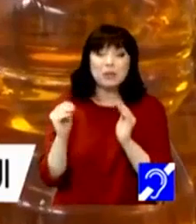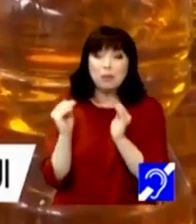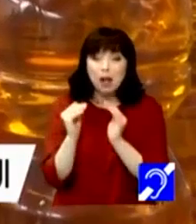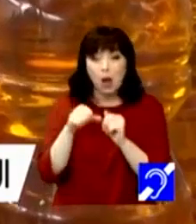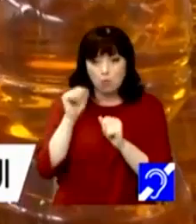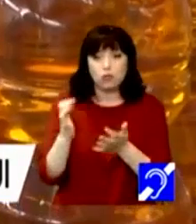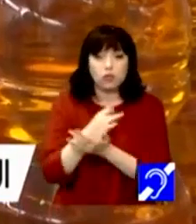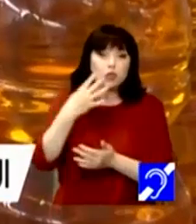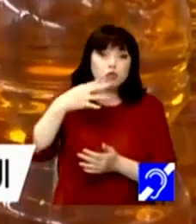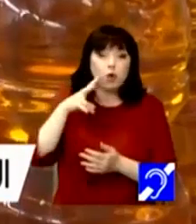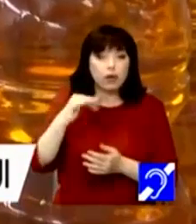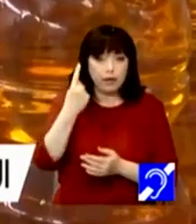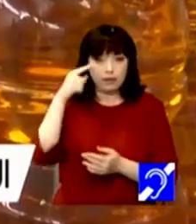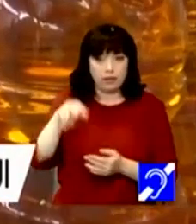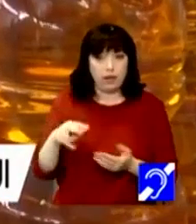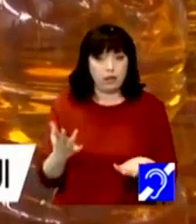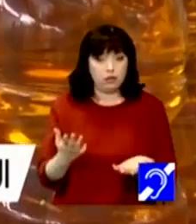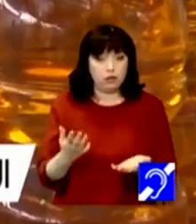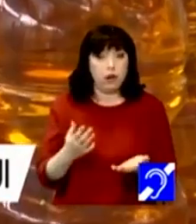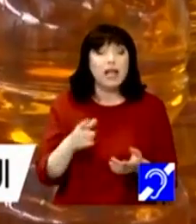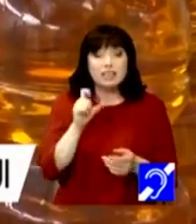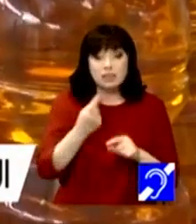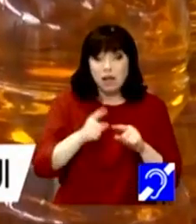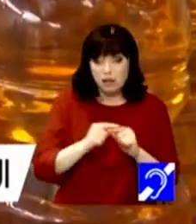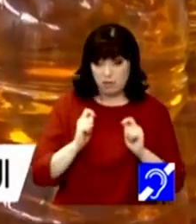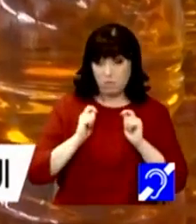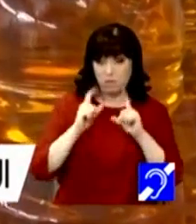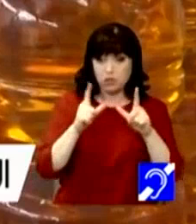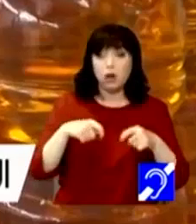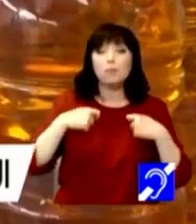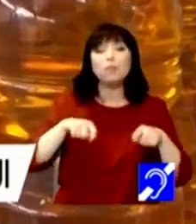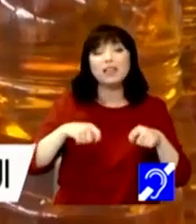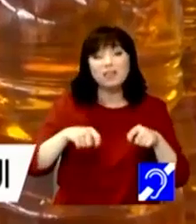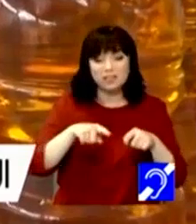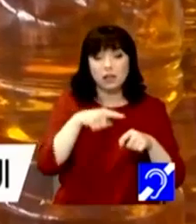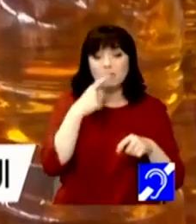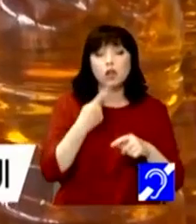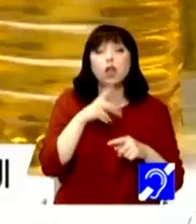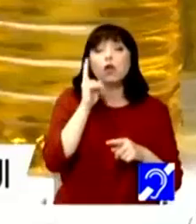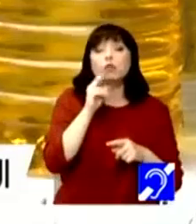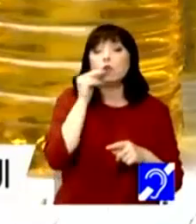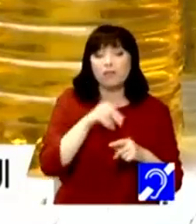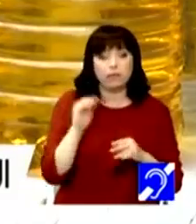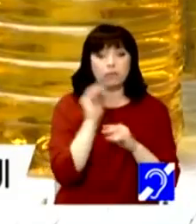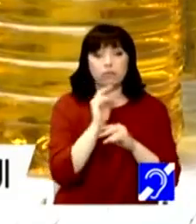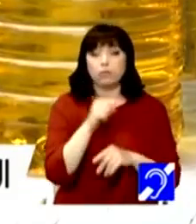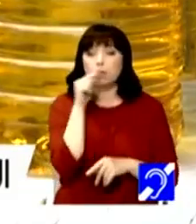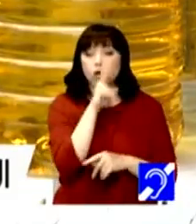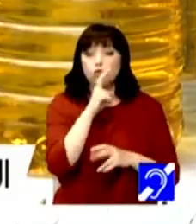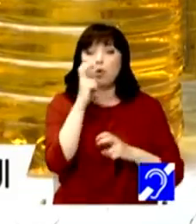fi găsit ulei la 40 de lei litrul. Pentru această scumpire bruscă, vânzătorii dau vina pe producători și pe